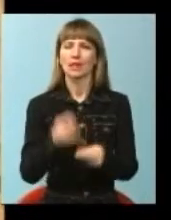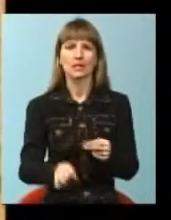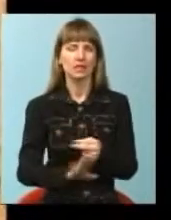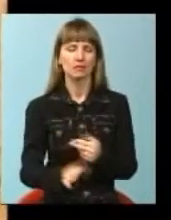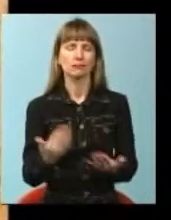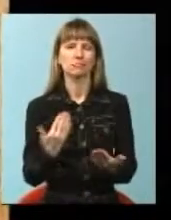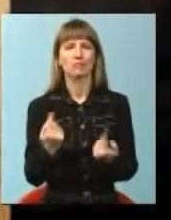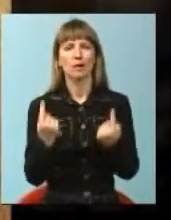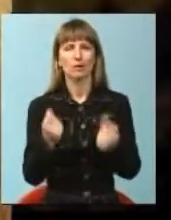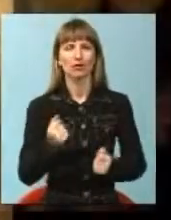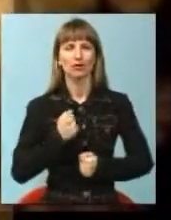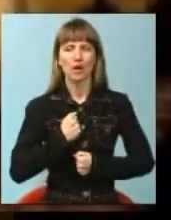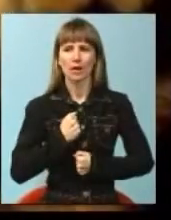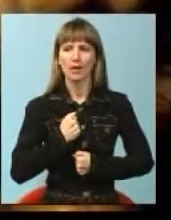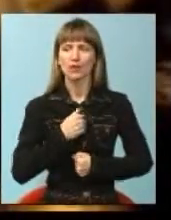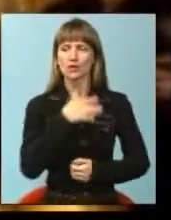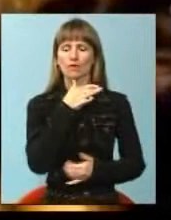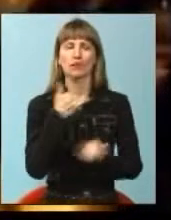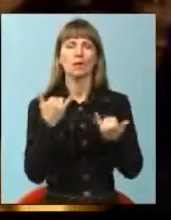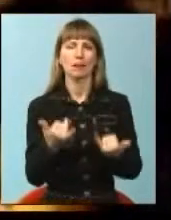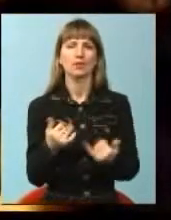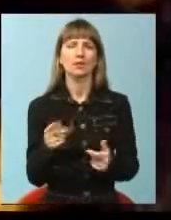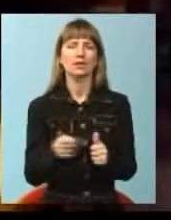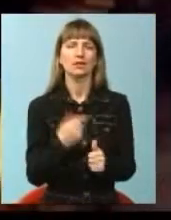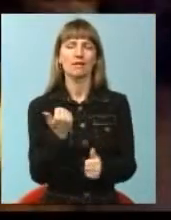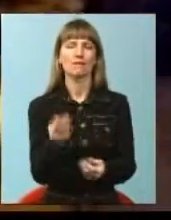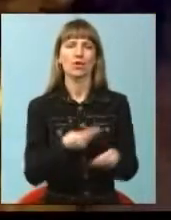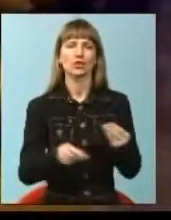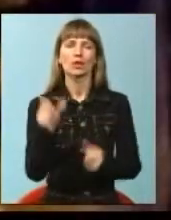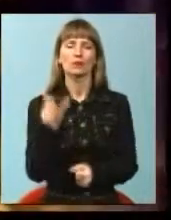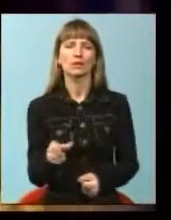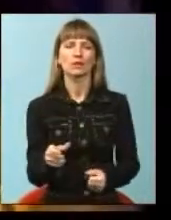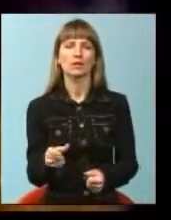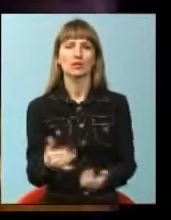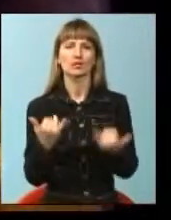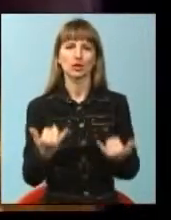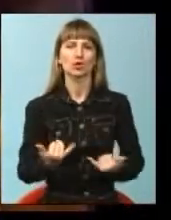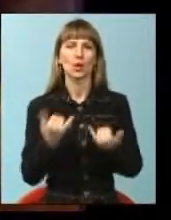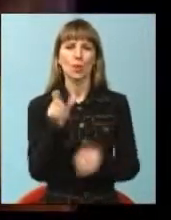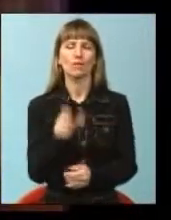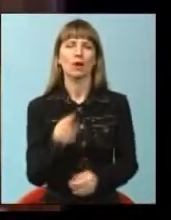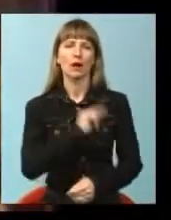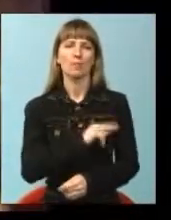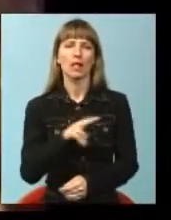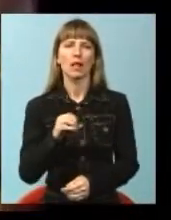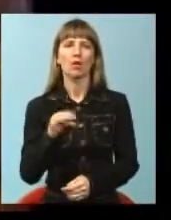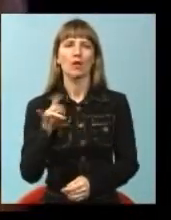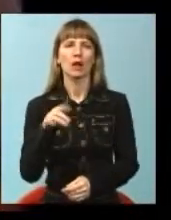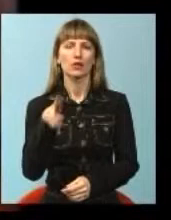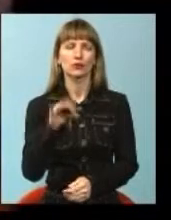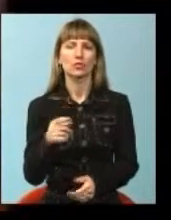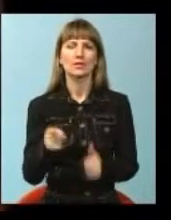незакінченими, на превеликий жаль. Сучасники називали його чарівником, сьогоднішні шанувальники праць Леонардо звуть